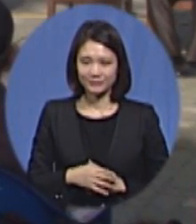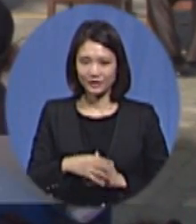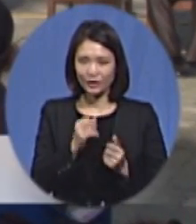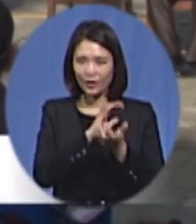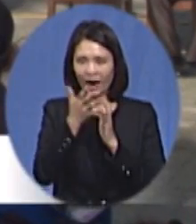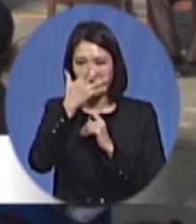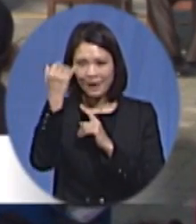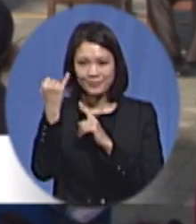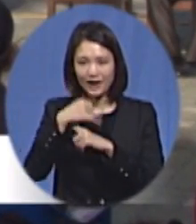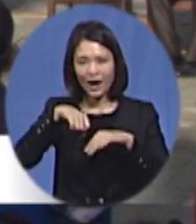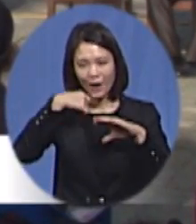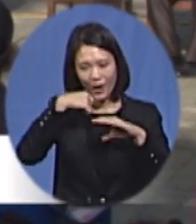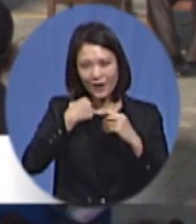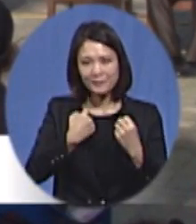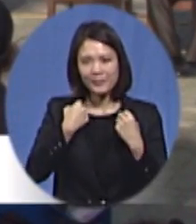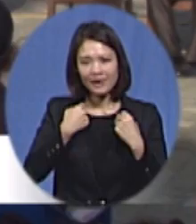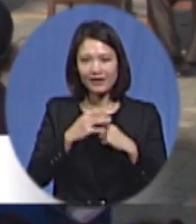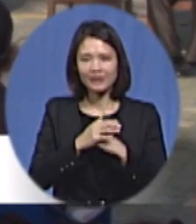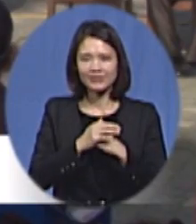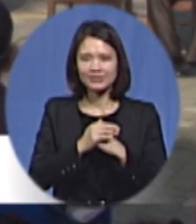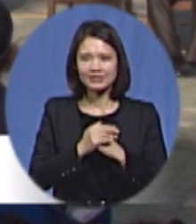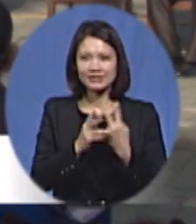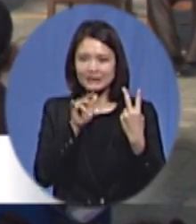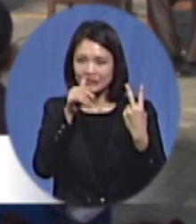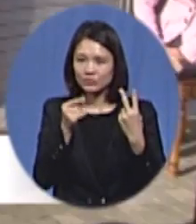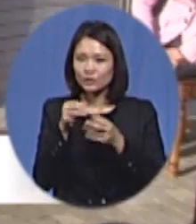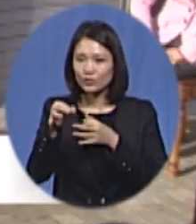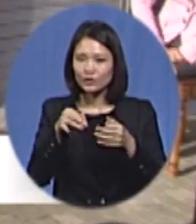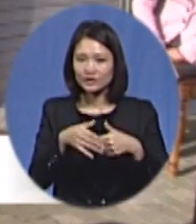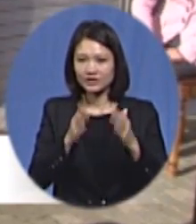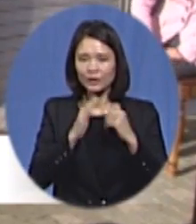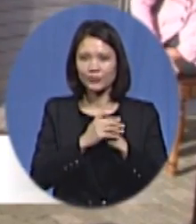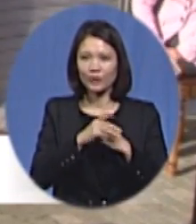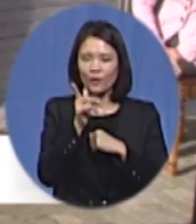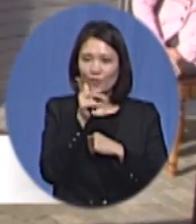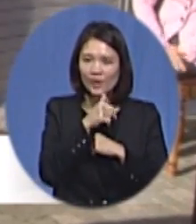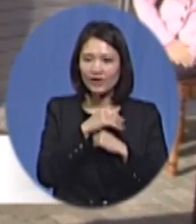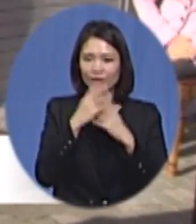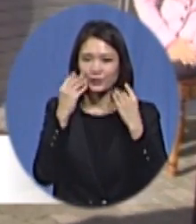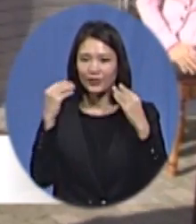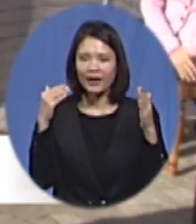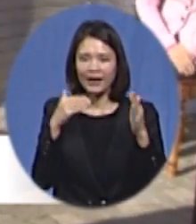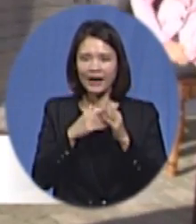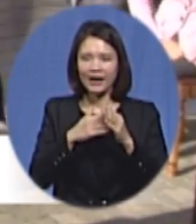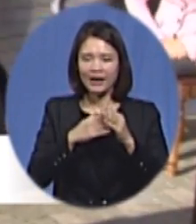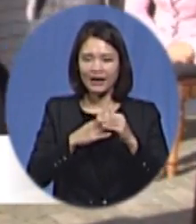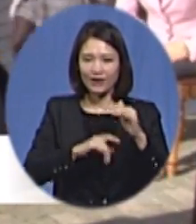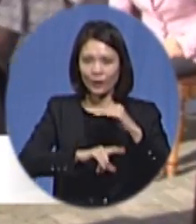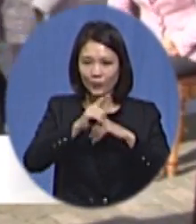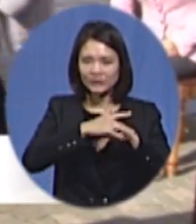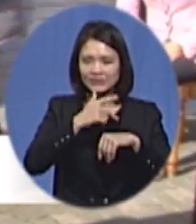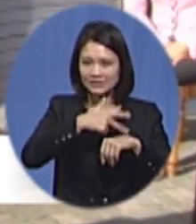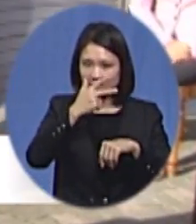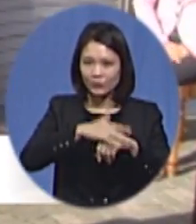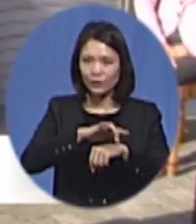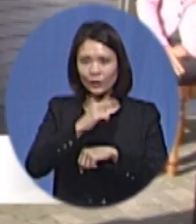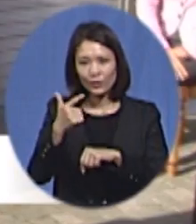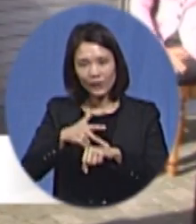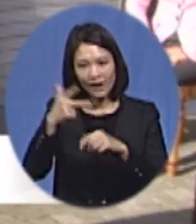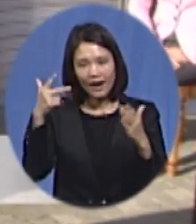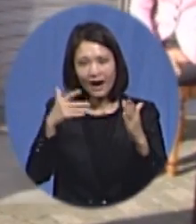꽃할매들의 건강한 먹을거리가 있는 꽃할매 2호점은 매주 월요일부터 토요일, 오전 7시부터 오후